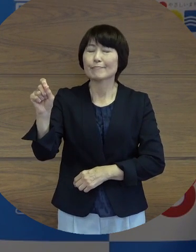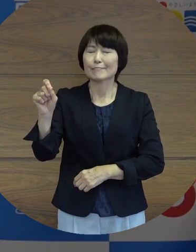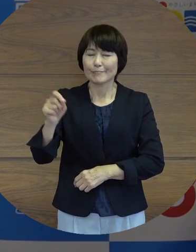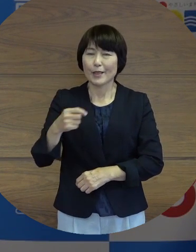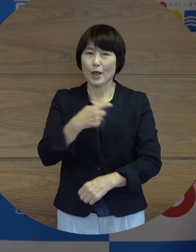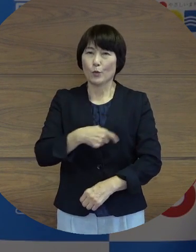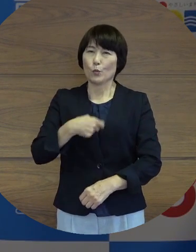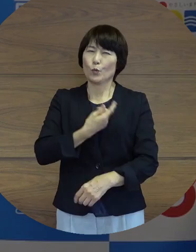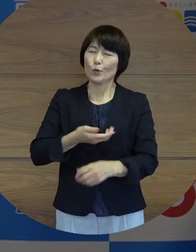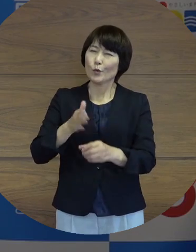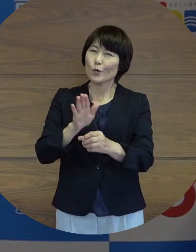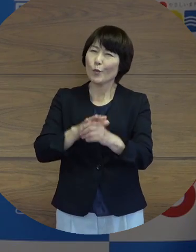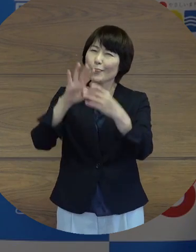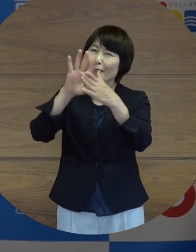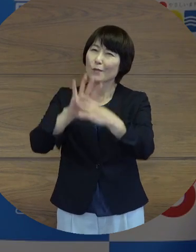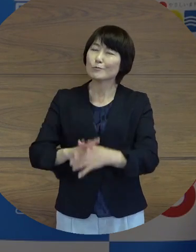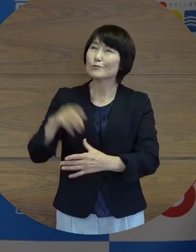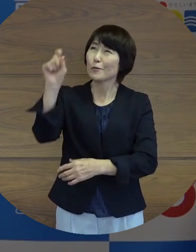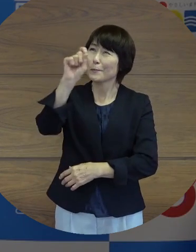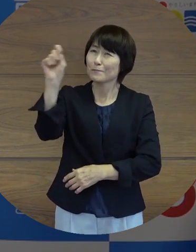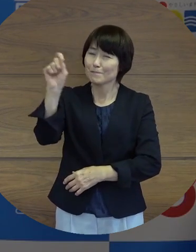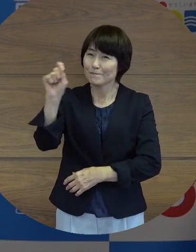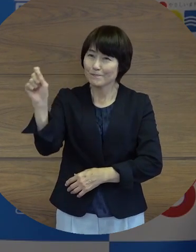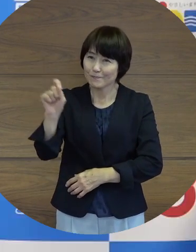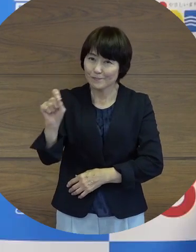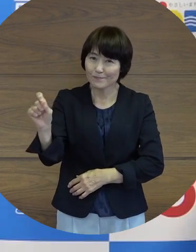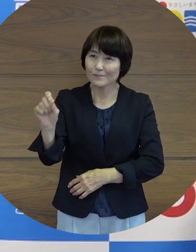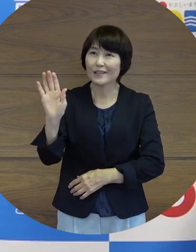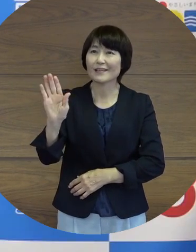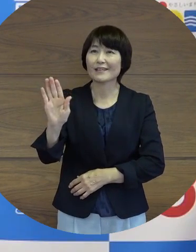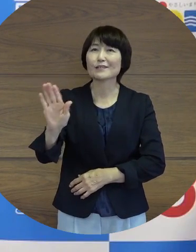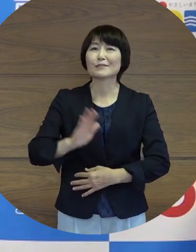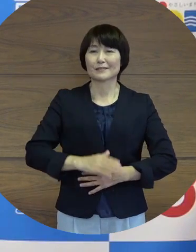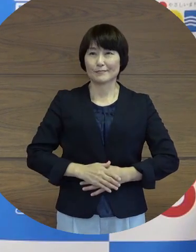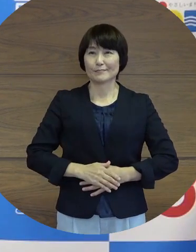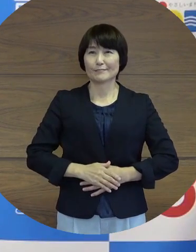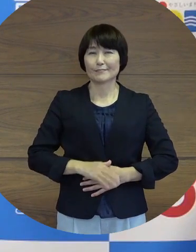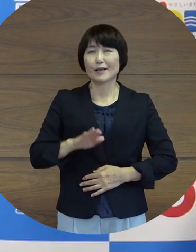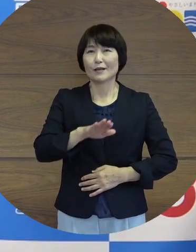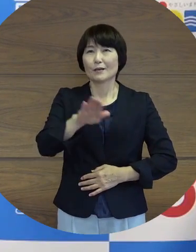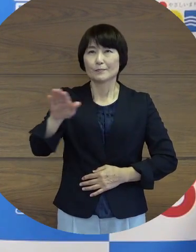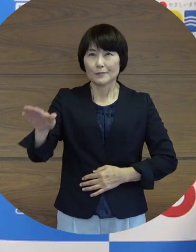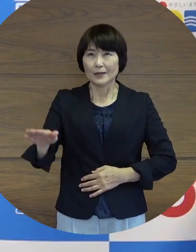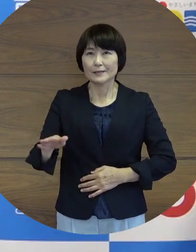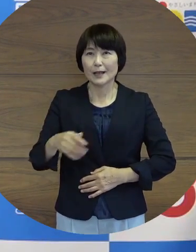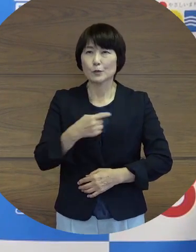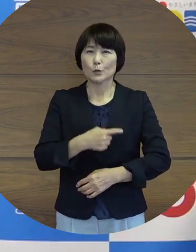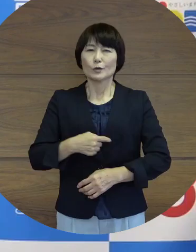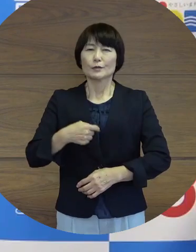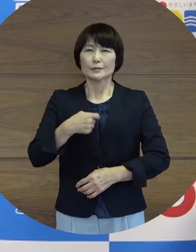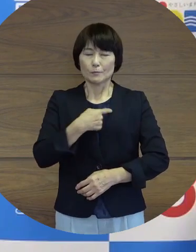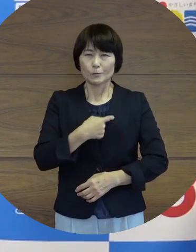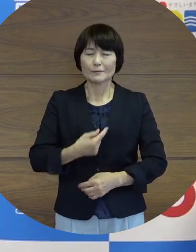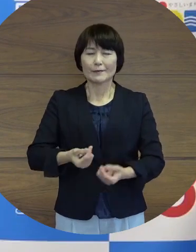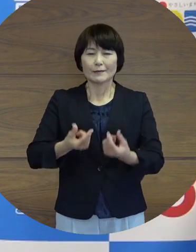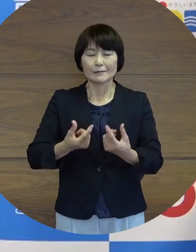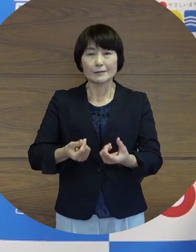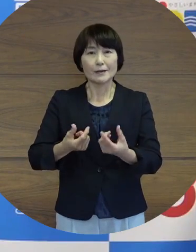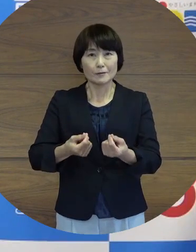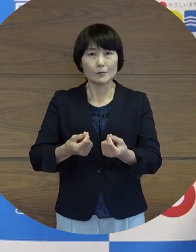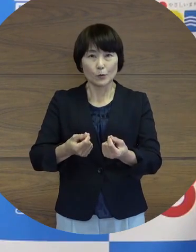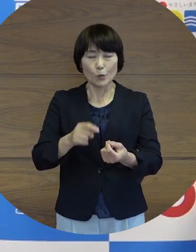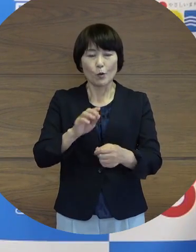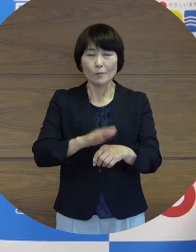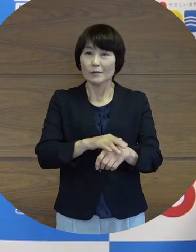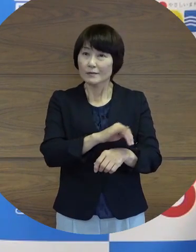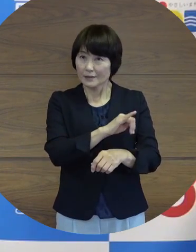寄せていただくことができました。皆さんの思いはきっと長谷川選手へ、そ